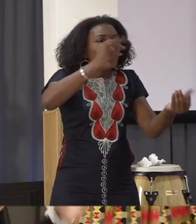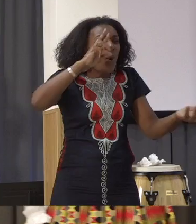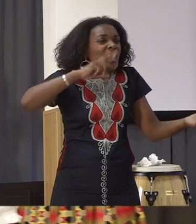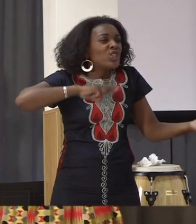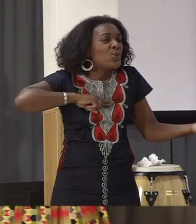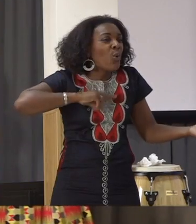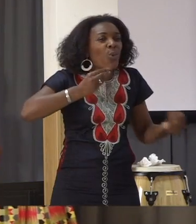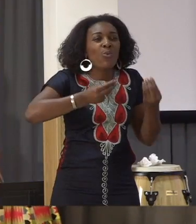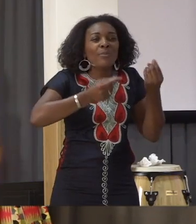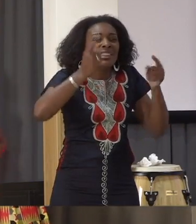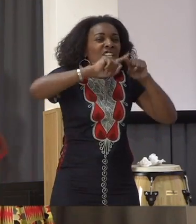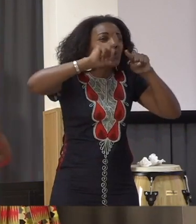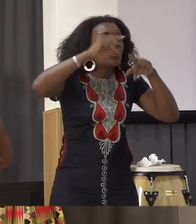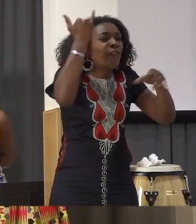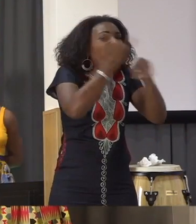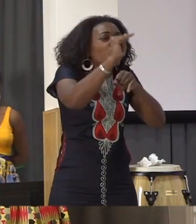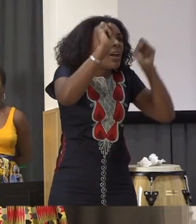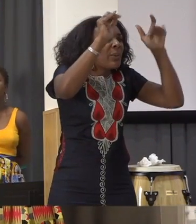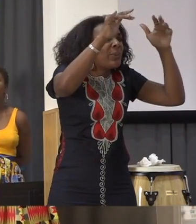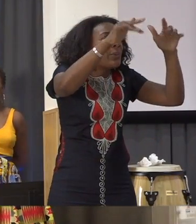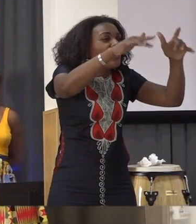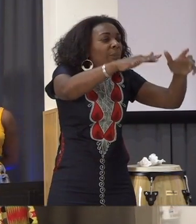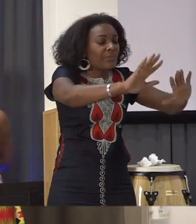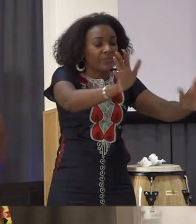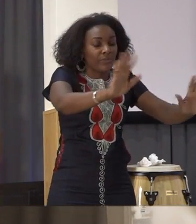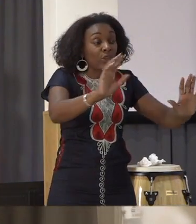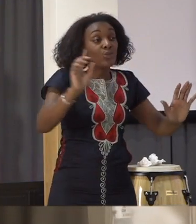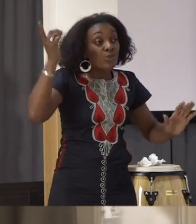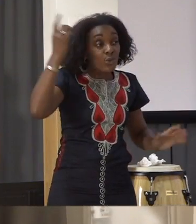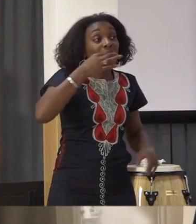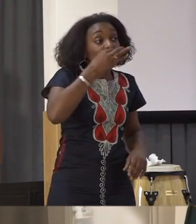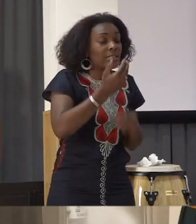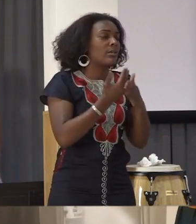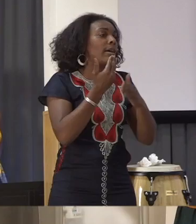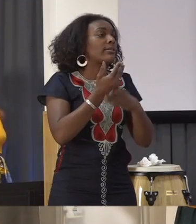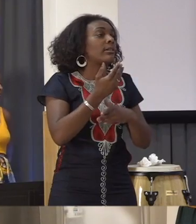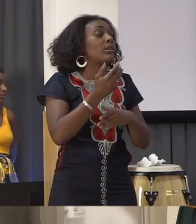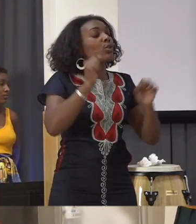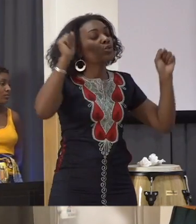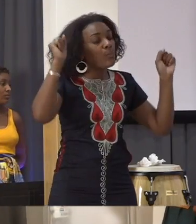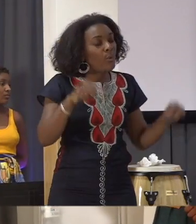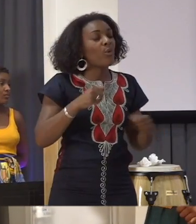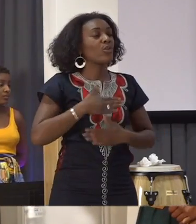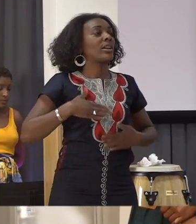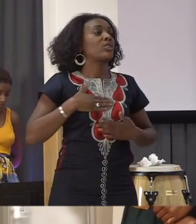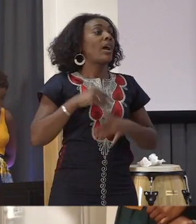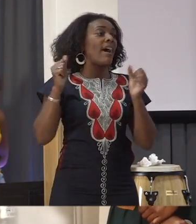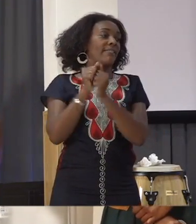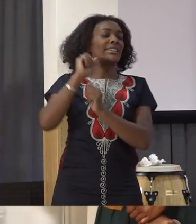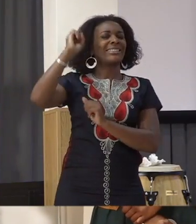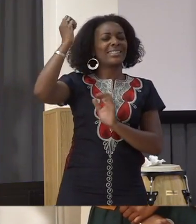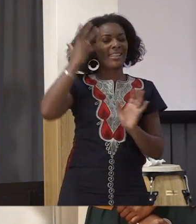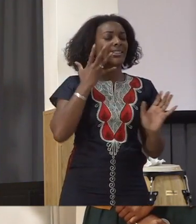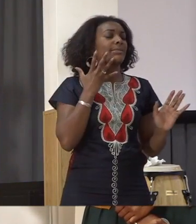des rituels. Mais Dieu te dit ce matin, mon frère, ma sœur, que tu peux te réjouir par le Saint-Esprit et que tu